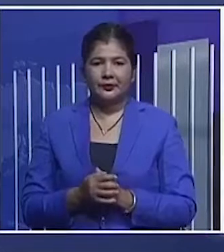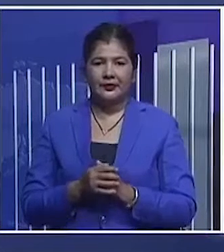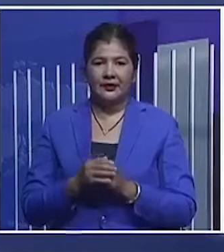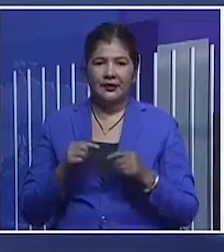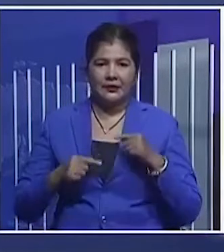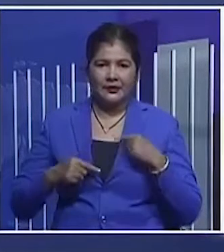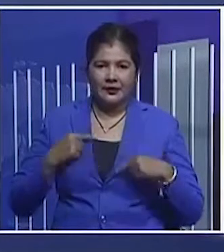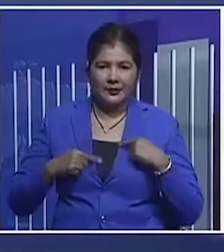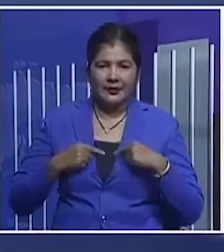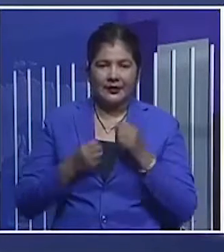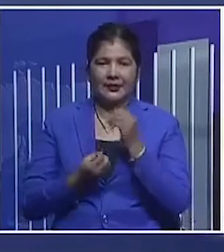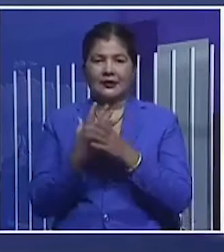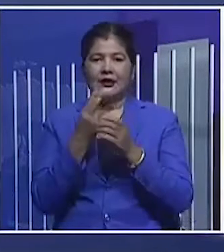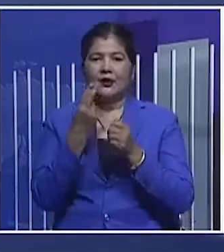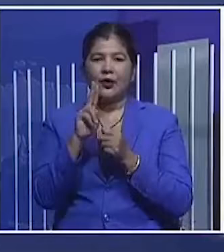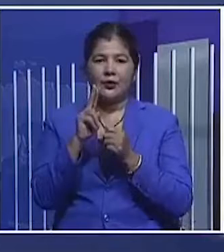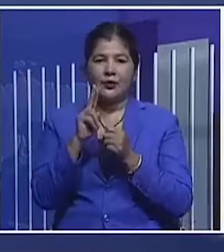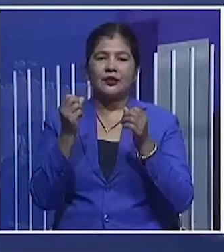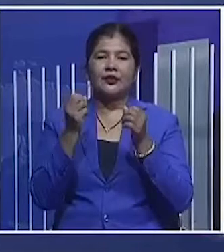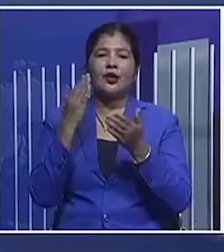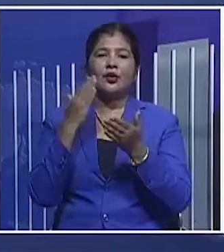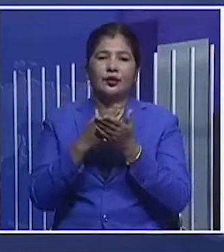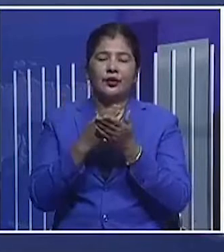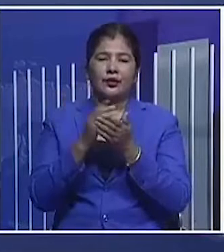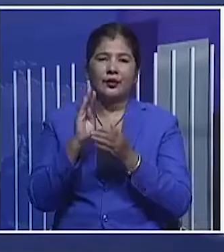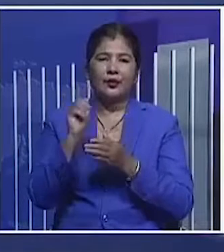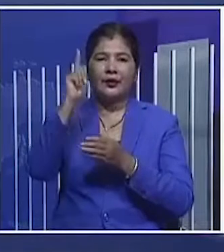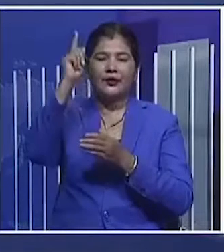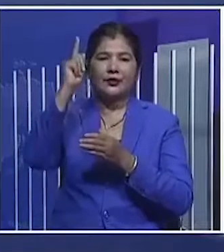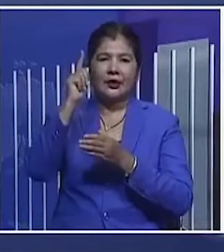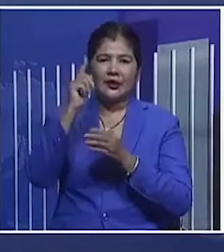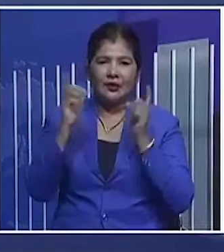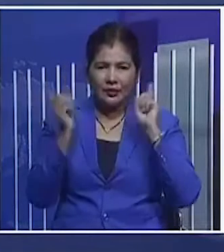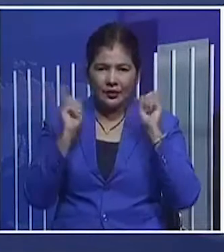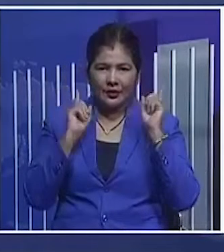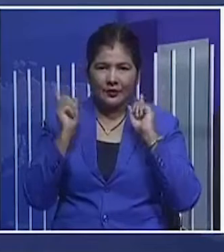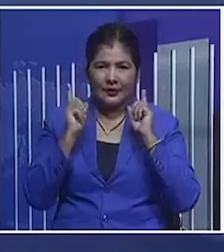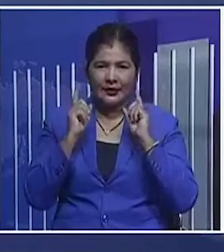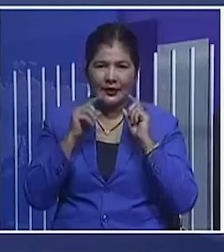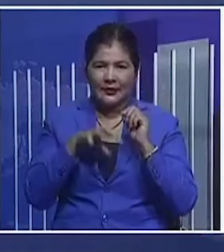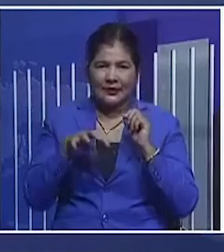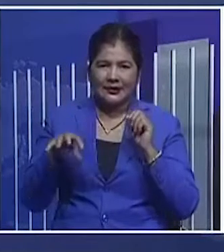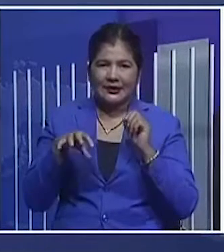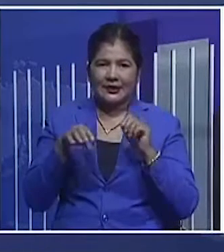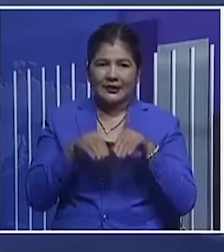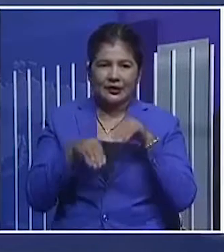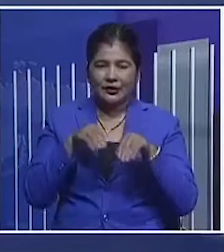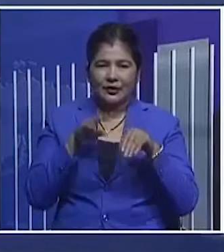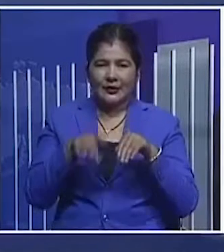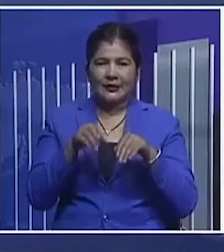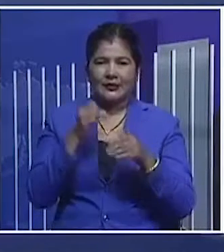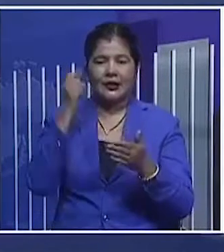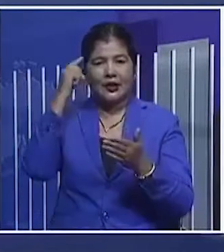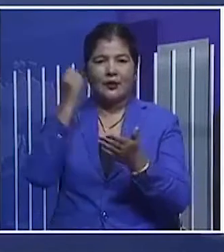विवाद सिर्जना भएपछि रोकिएको बाजुराको बुढीगंगा नगरपालिकामा अन्तत स्थानीय चुनाव अन्तर्गत आज